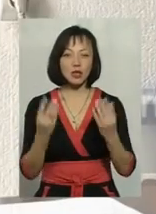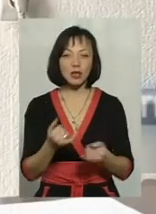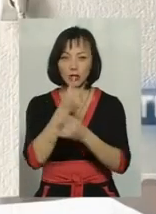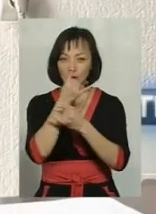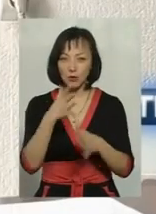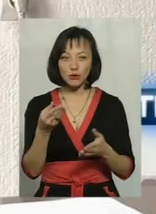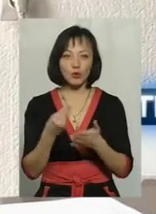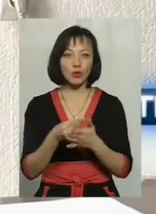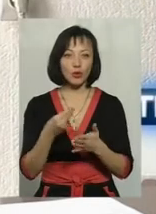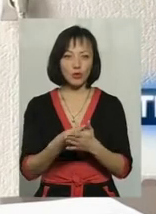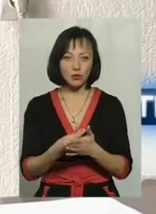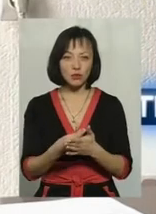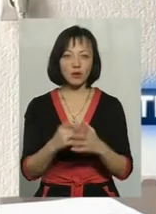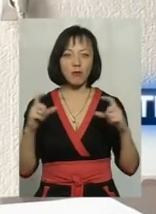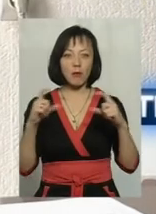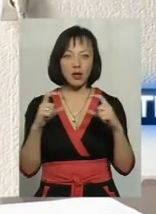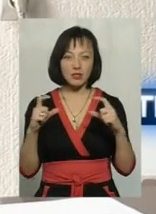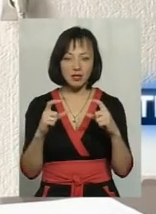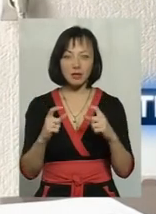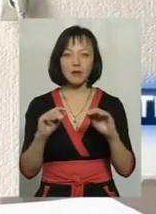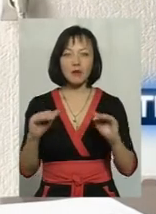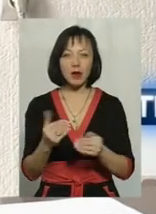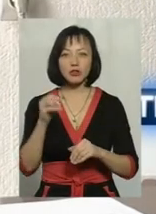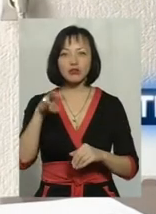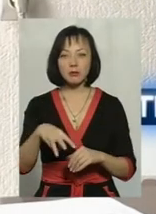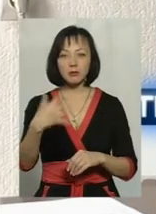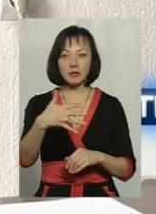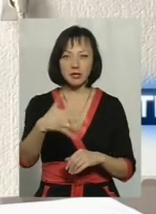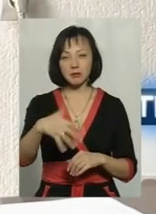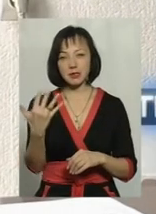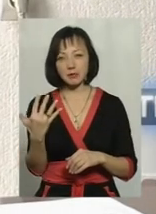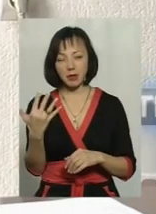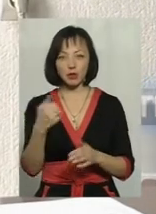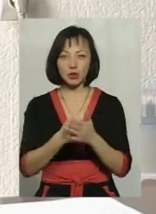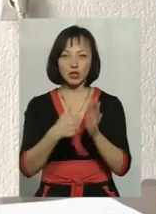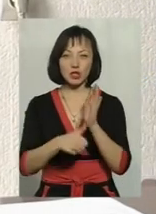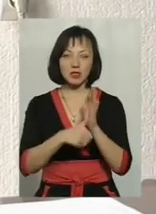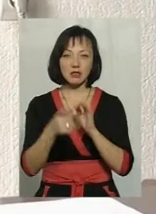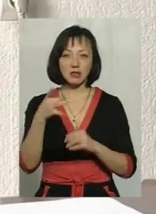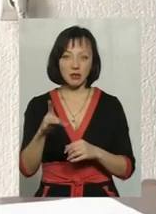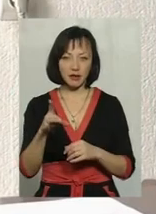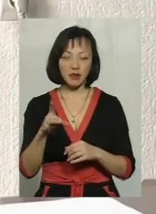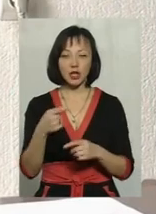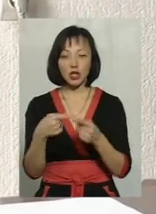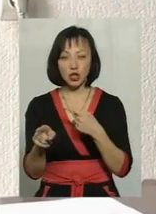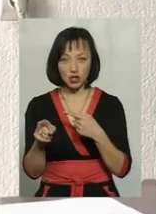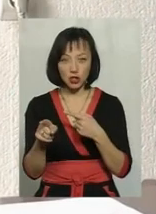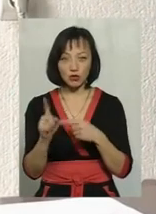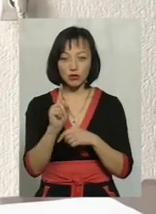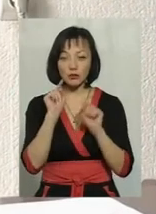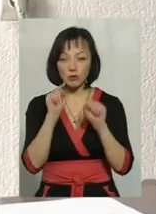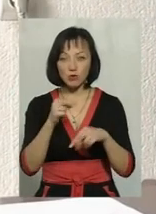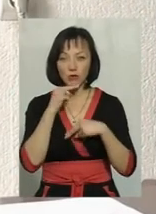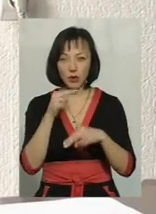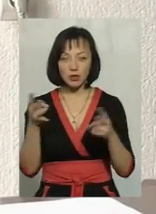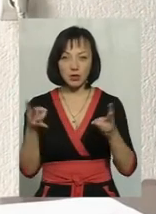можуть коштувати в магазинах менше, ніж 50-55 до 60 гривень. Інше, на що потрібно